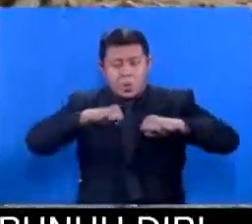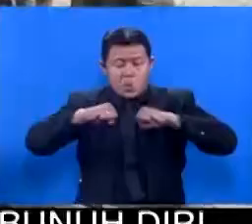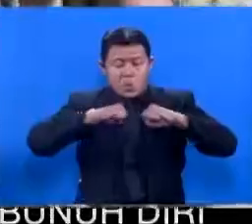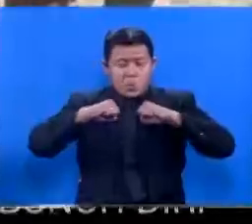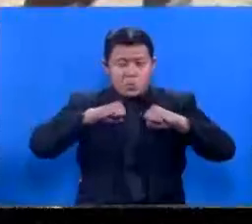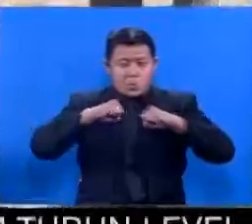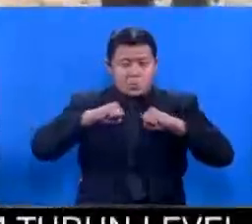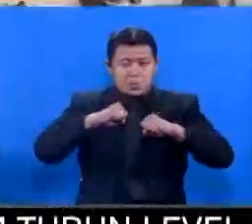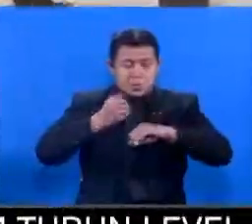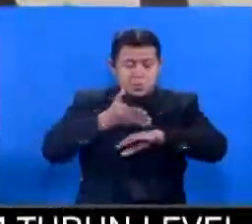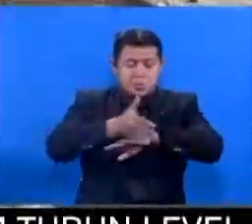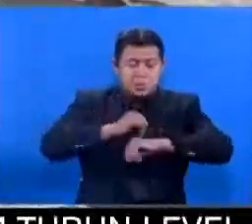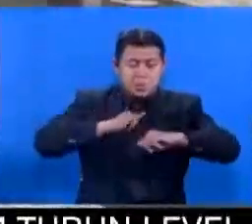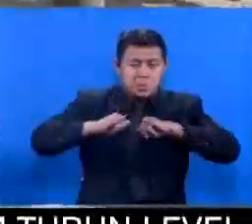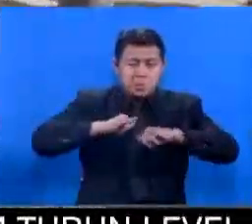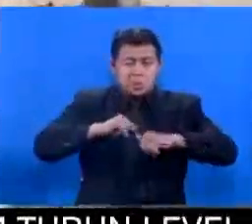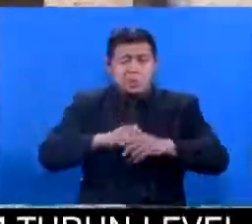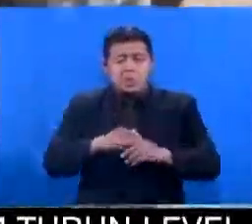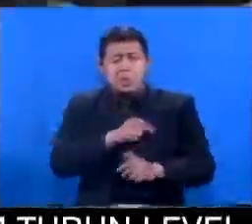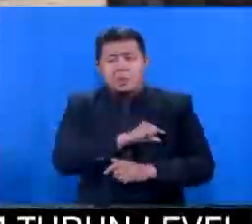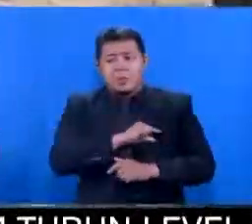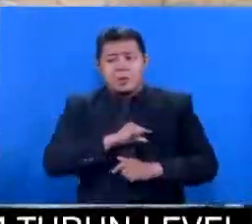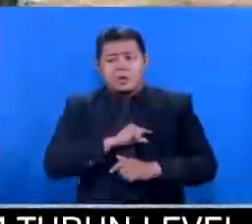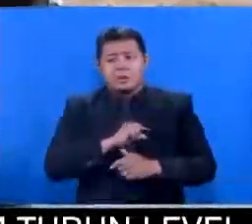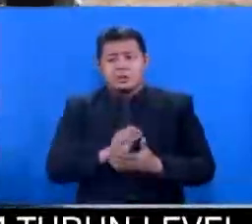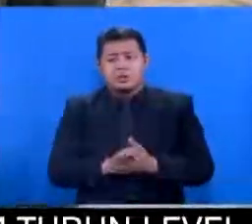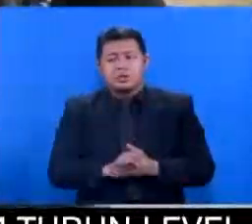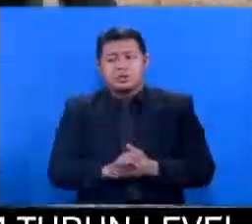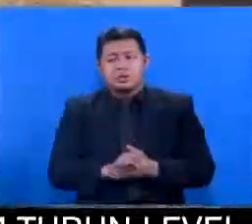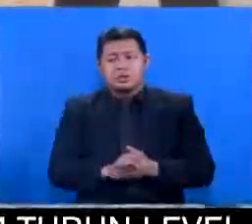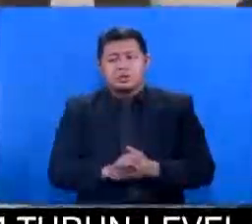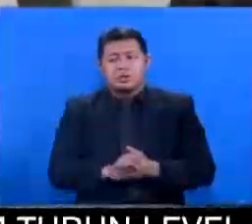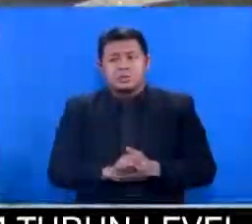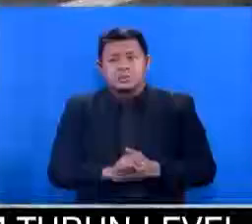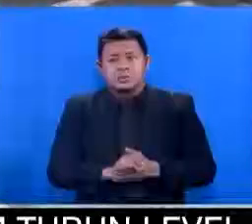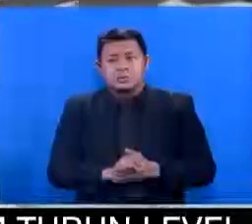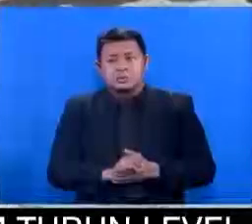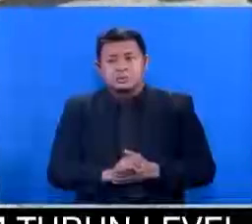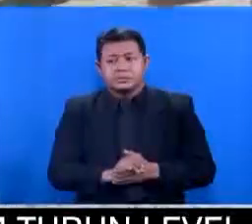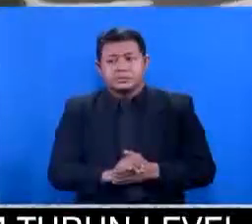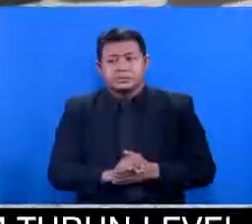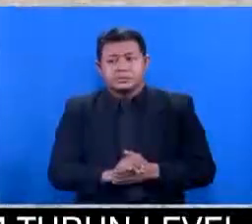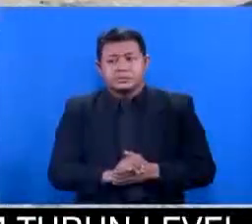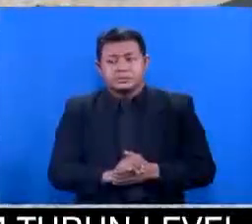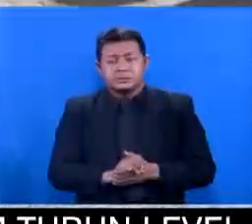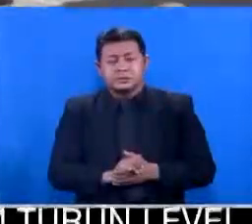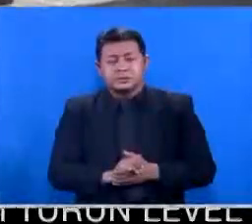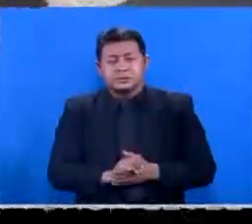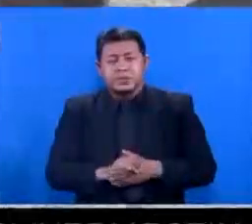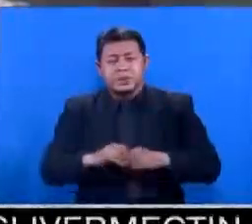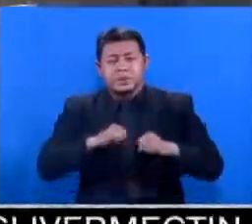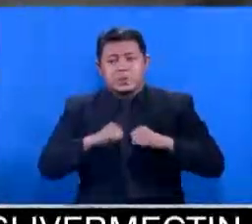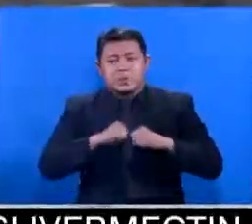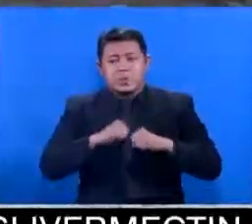disembelih. Puluhan panitia kurban dikerahkan untuk melumpuhkan sapi berjenis simental bernama Bolot yang terus